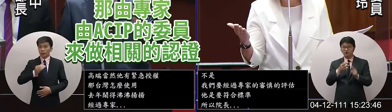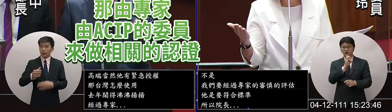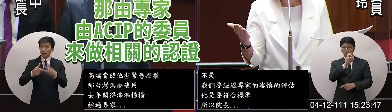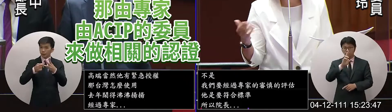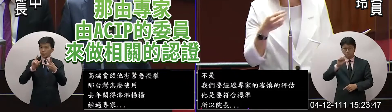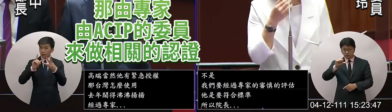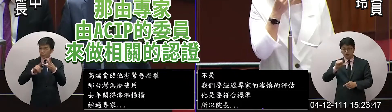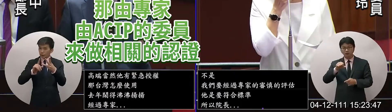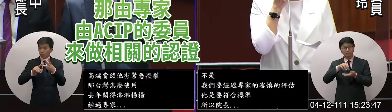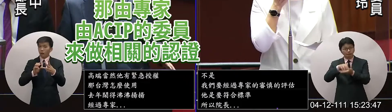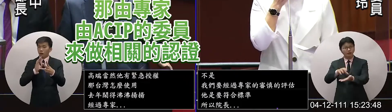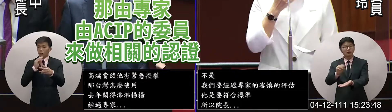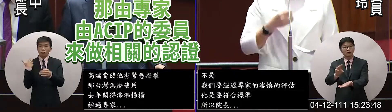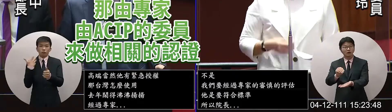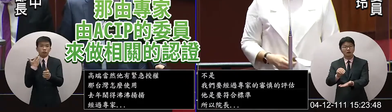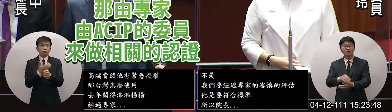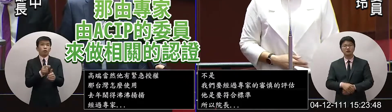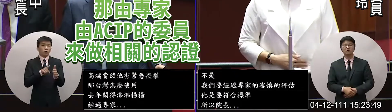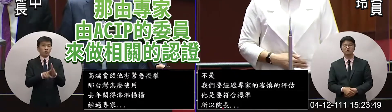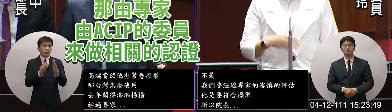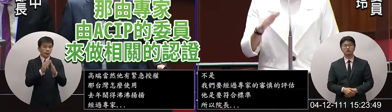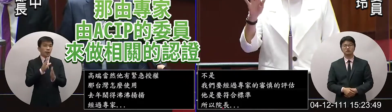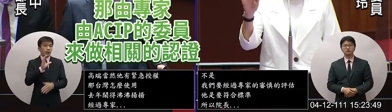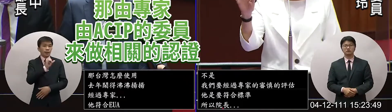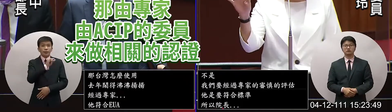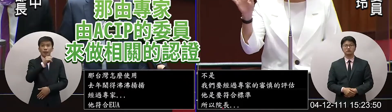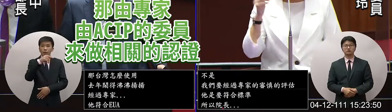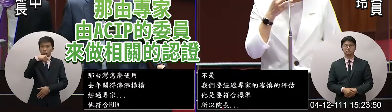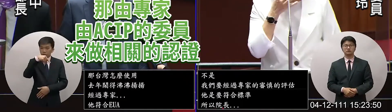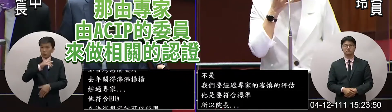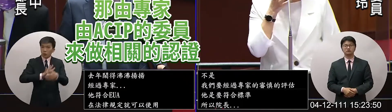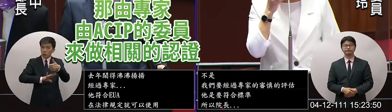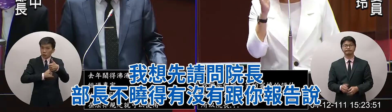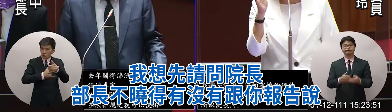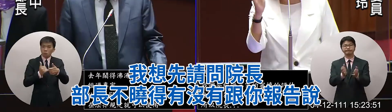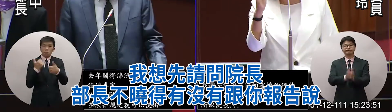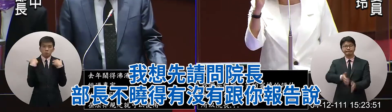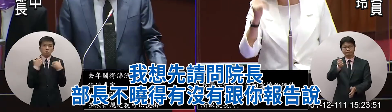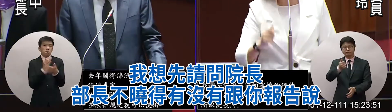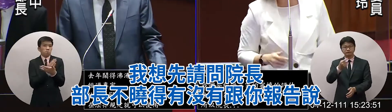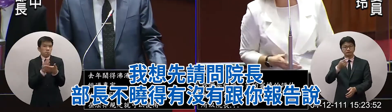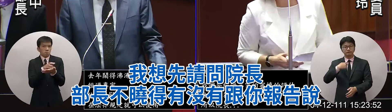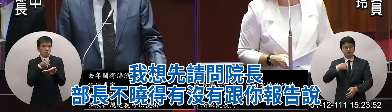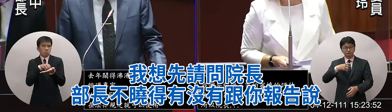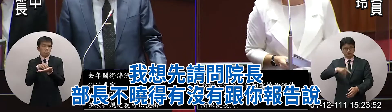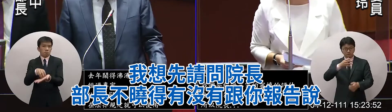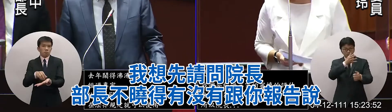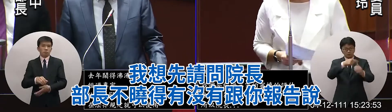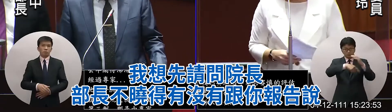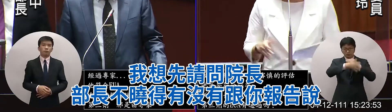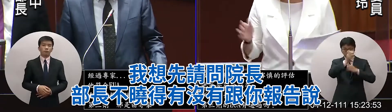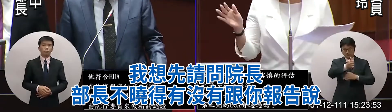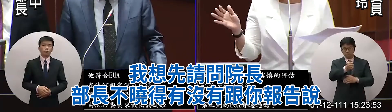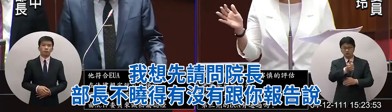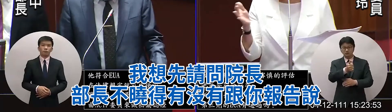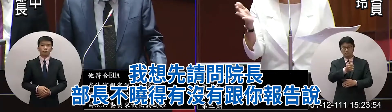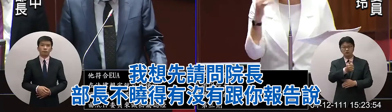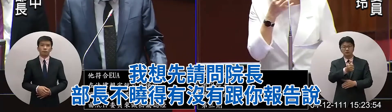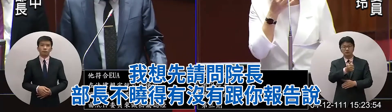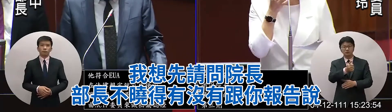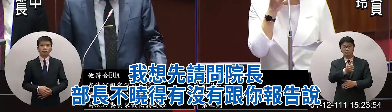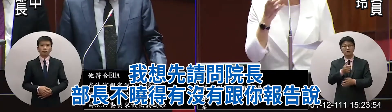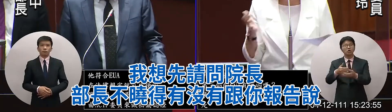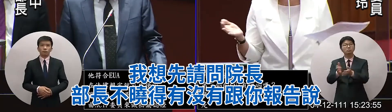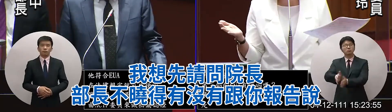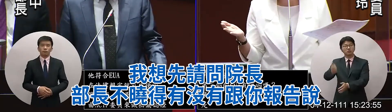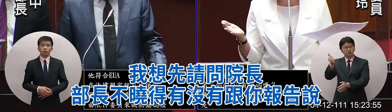是由专家，由 ACIP 的委员来做相关的认证。 我想先请问院长，院长，您部长不